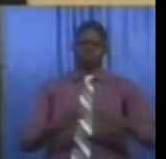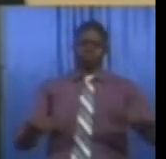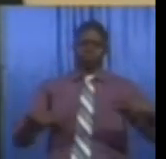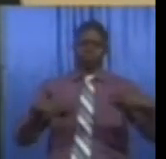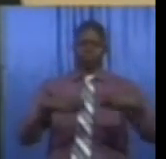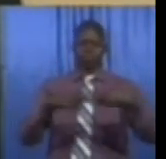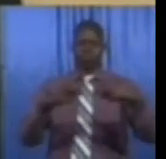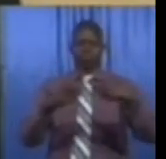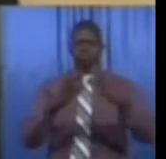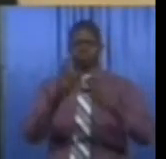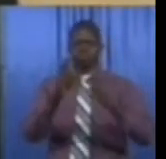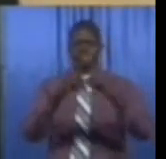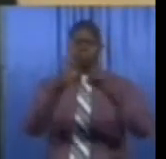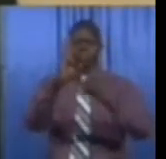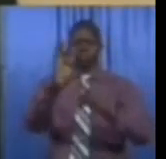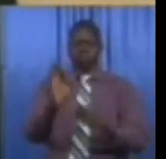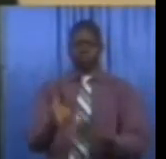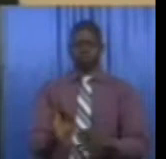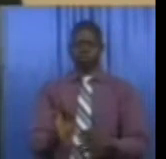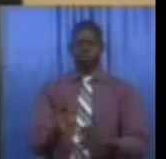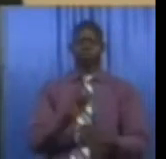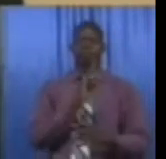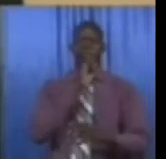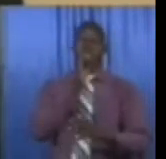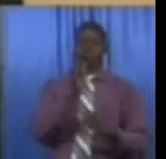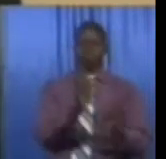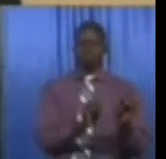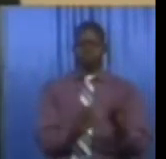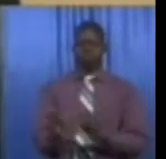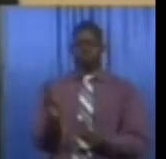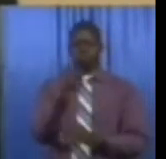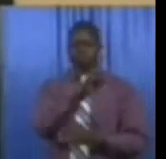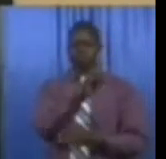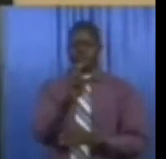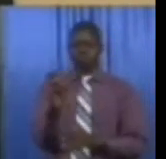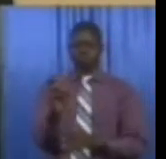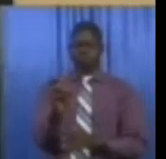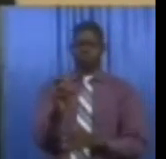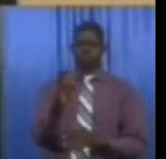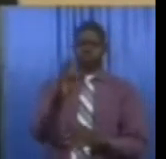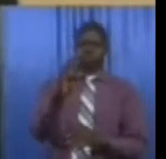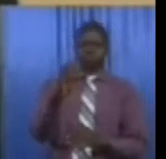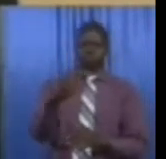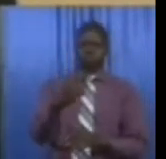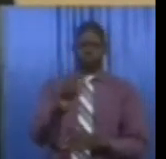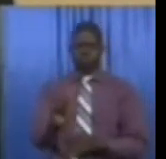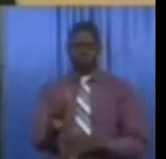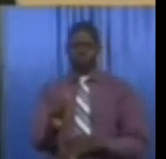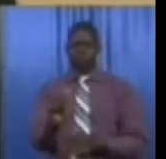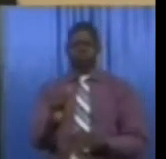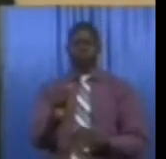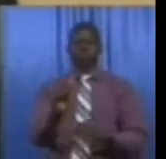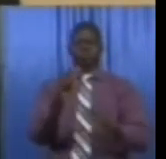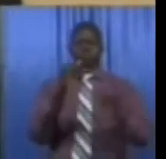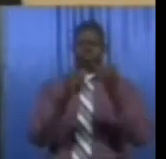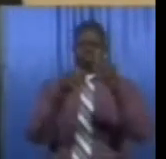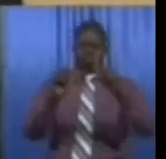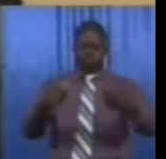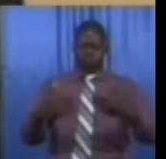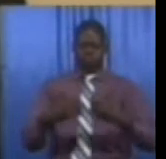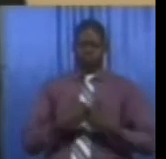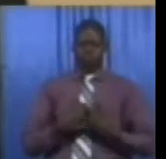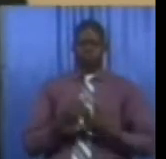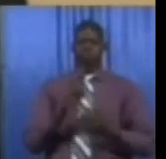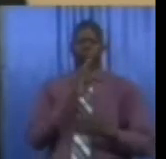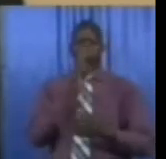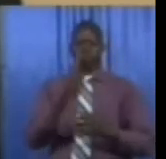en électricité au Burkina Faso est de l'ordre de 200 MW, si nous pouvions obtenir effectivement ces